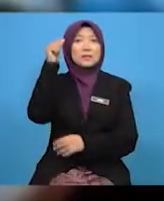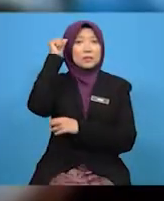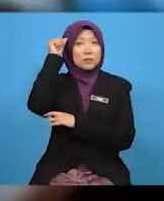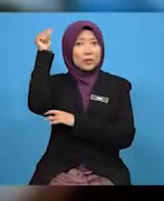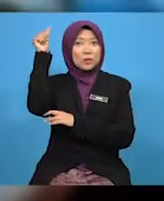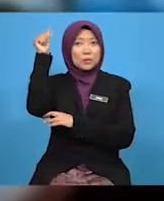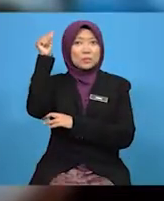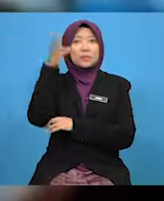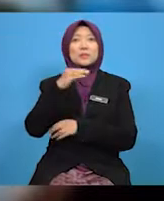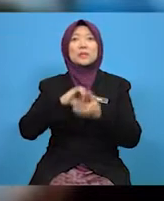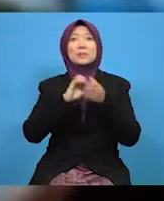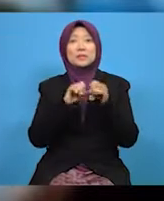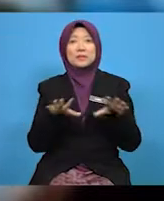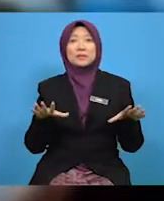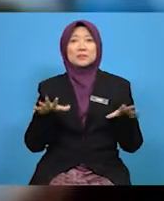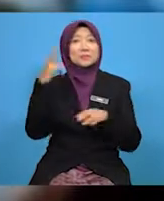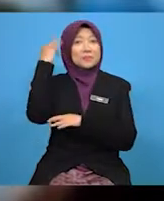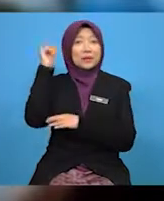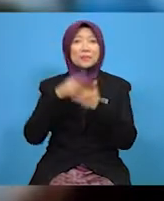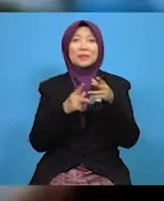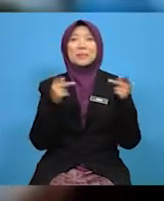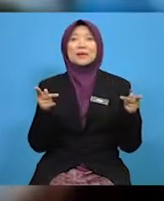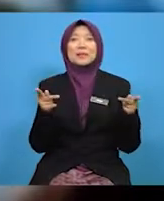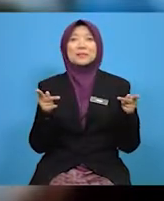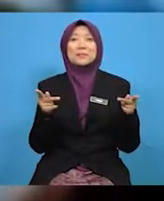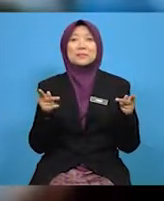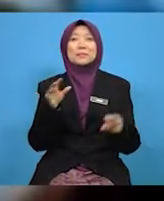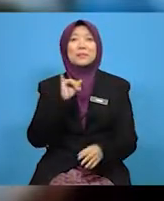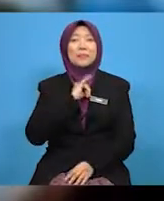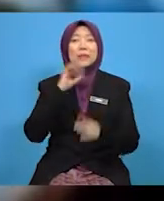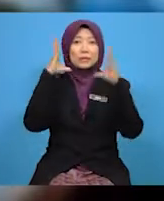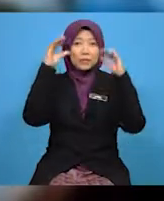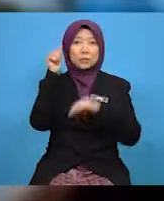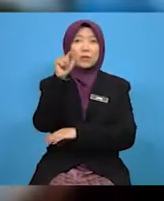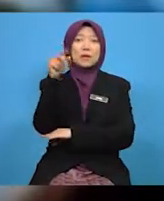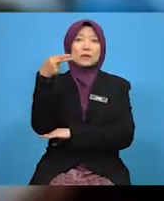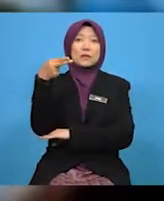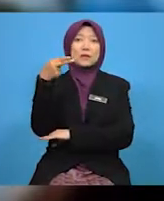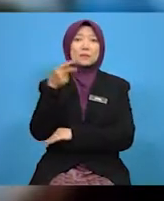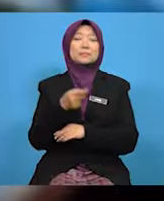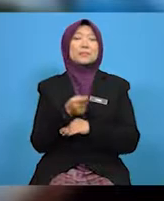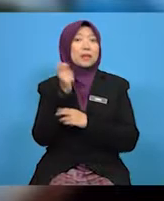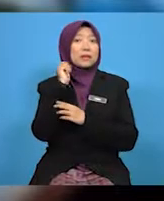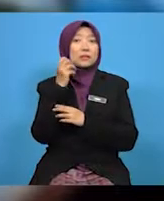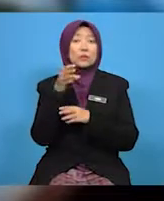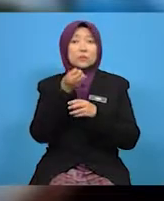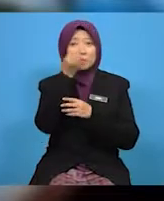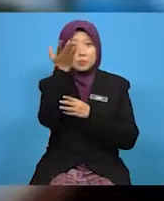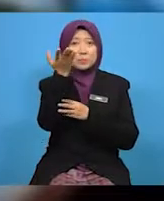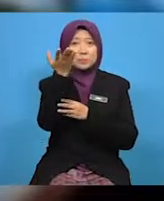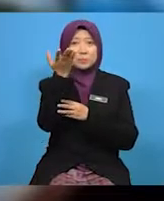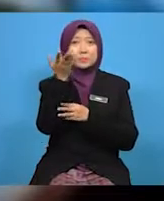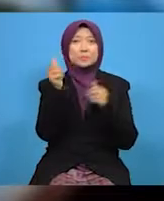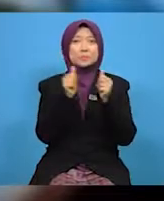Assalamualaikum dan salam sejahtera. Hai, apa khabar? Saya Cikgu Azah. Sebentar tadi kamu telah didedahkan